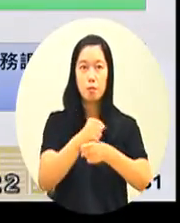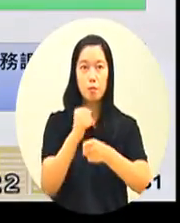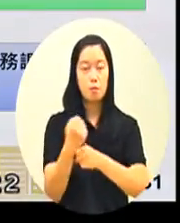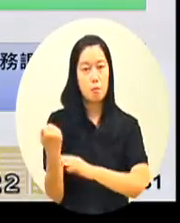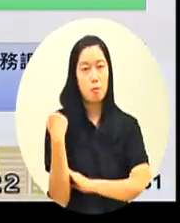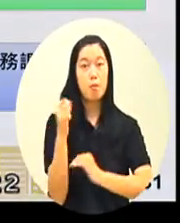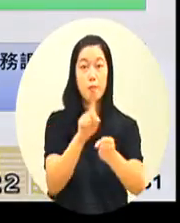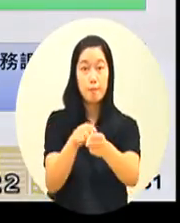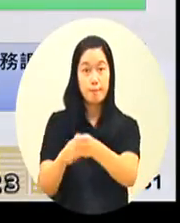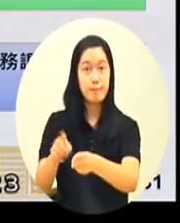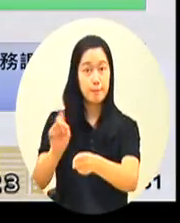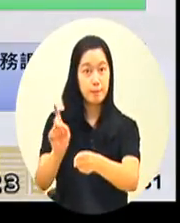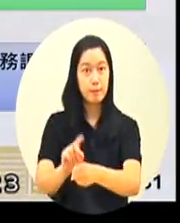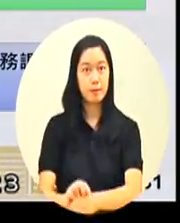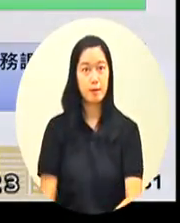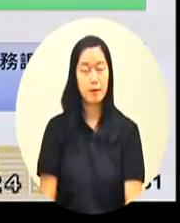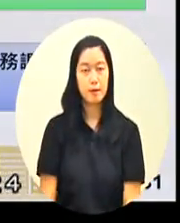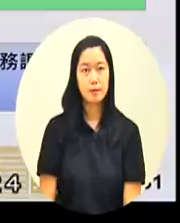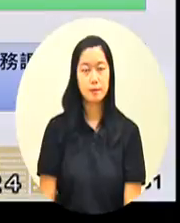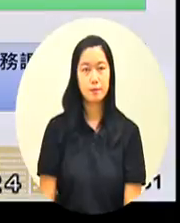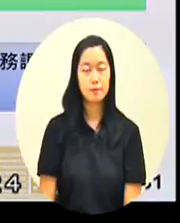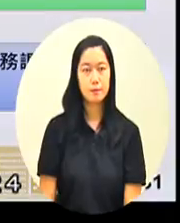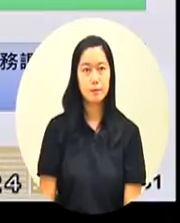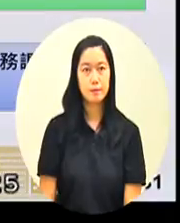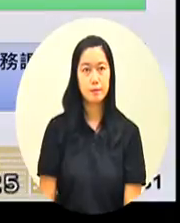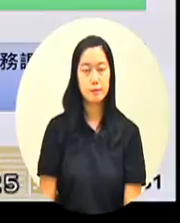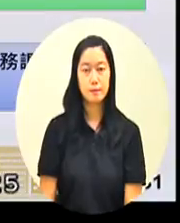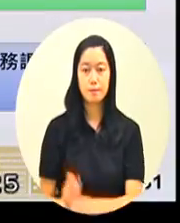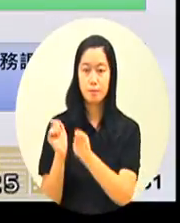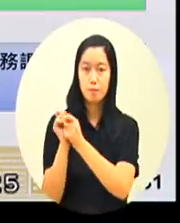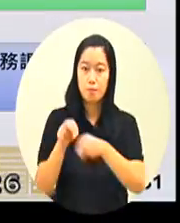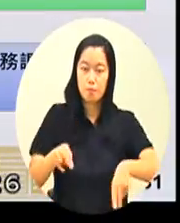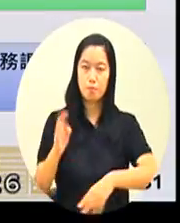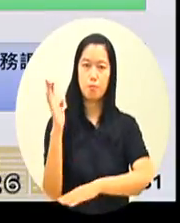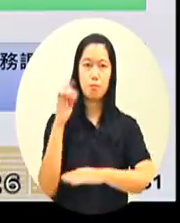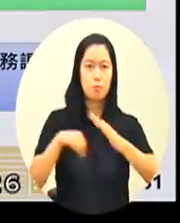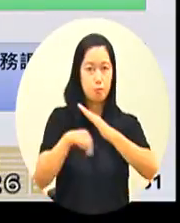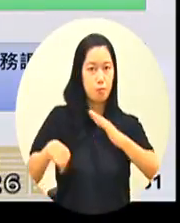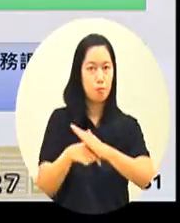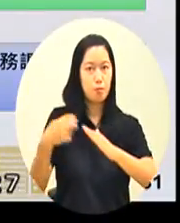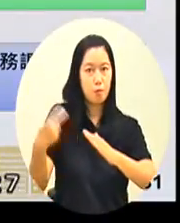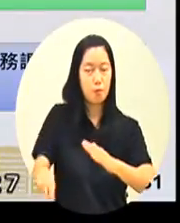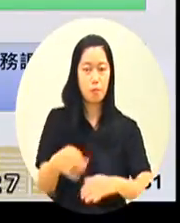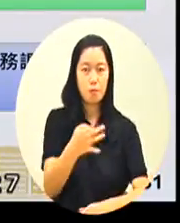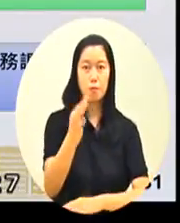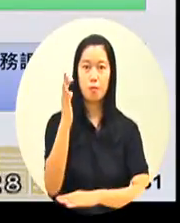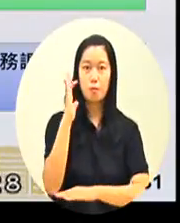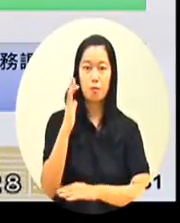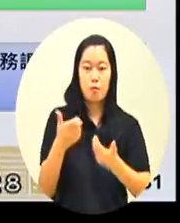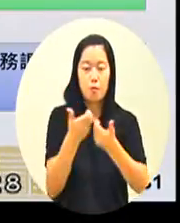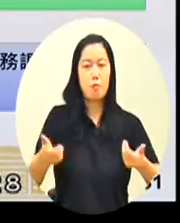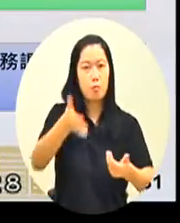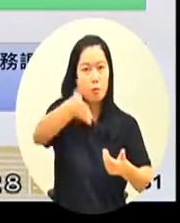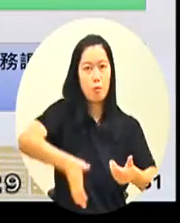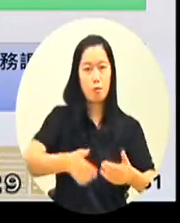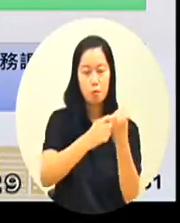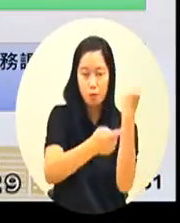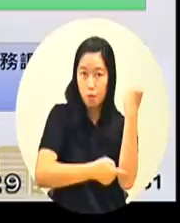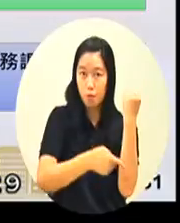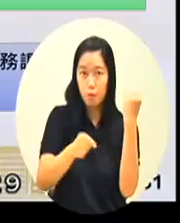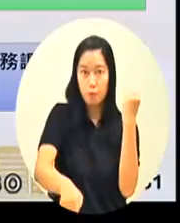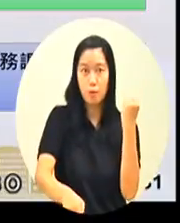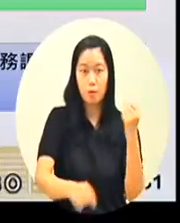力方向当然最近行政院又重启财政收支划分法的修法，那我们